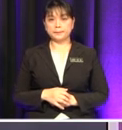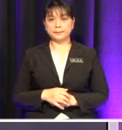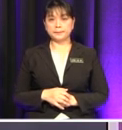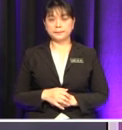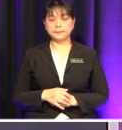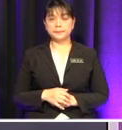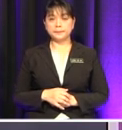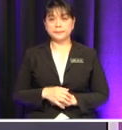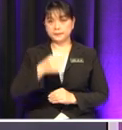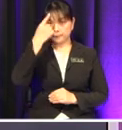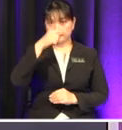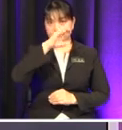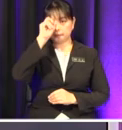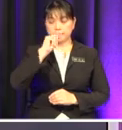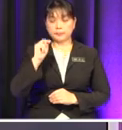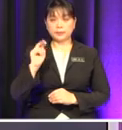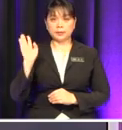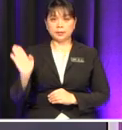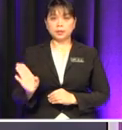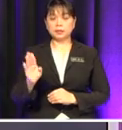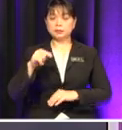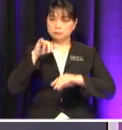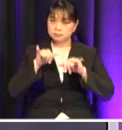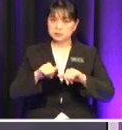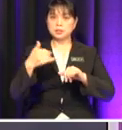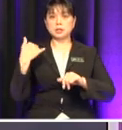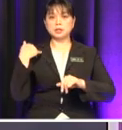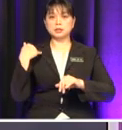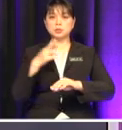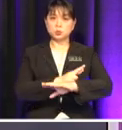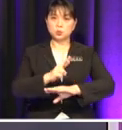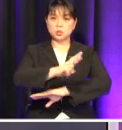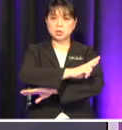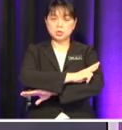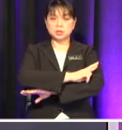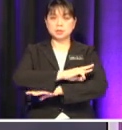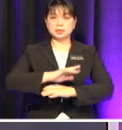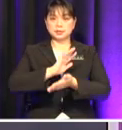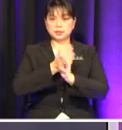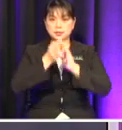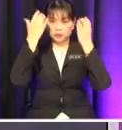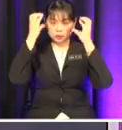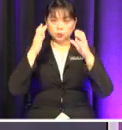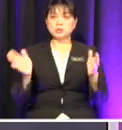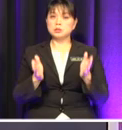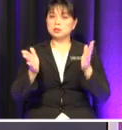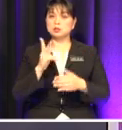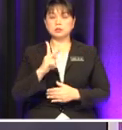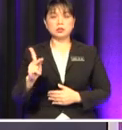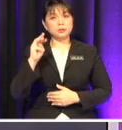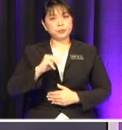jadi untuk soal essay Sebenarnya masih ada ruang untuk draft jadi saya galakkan calon-calon